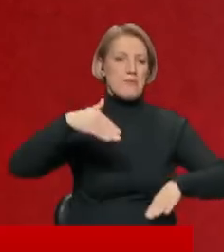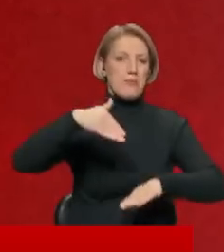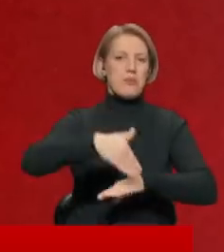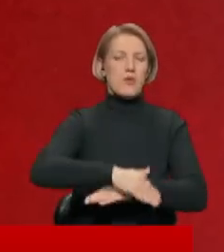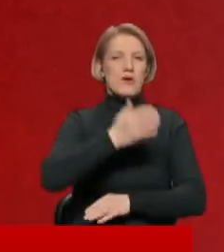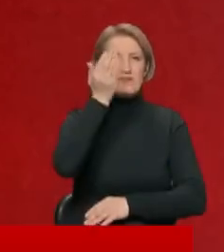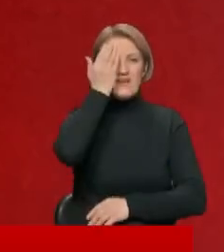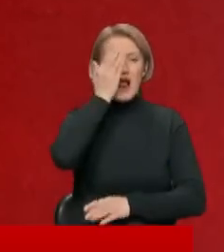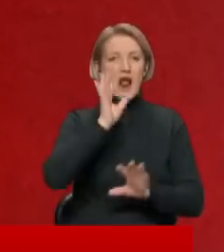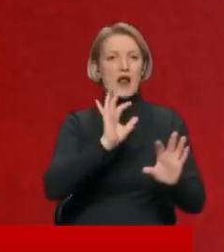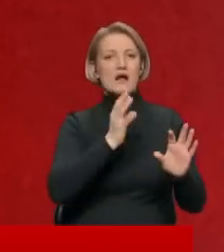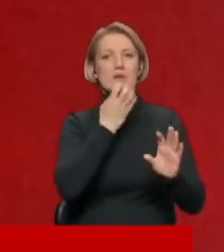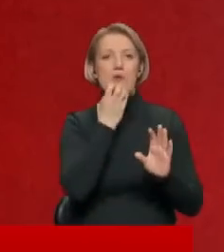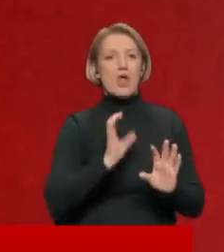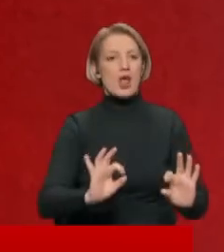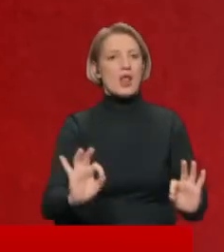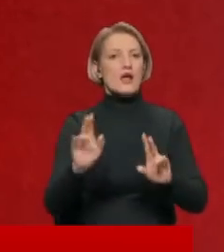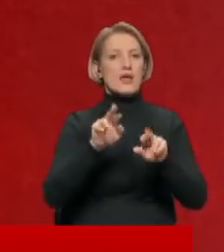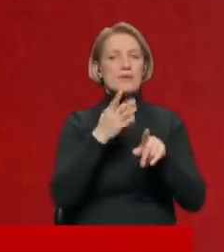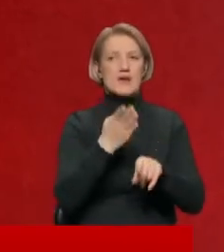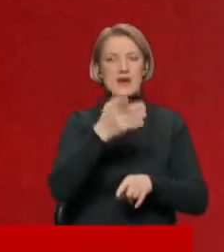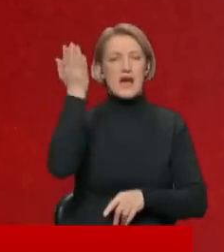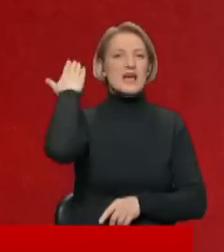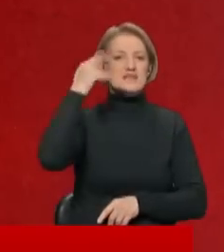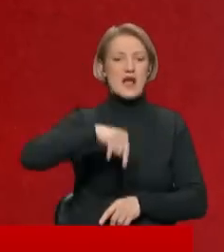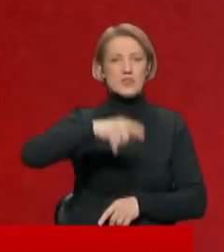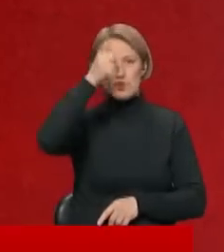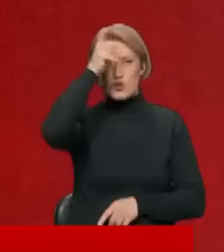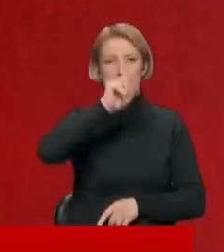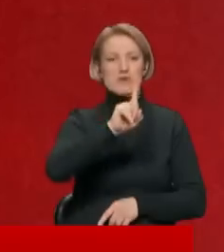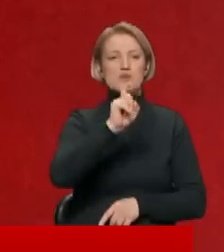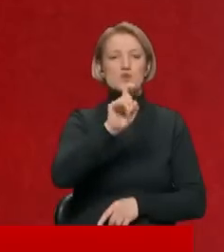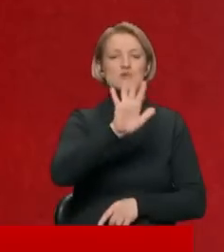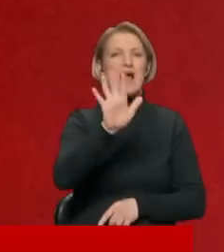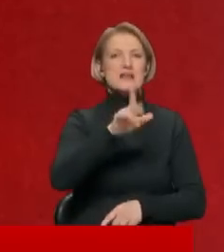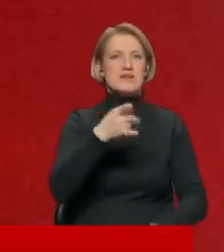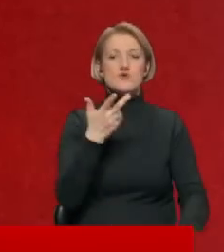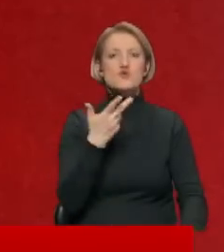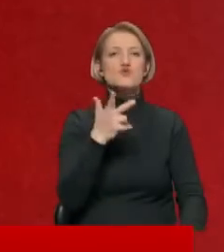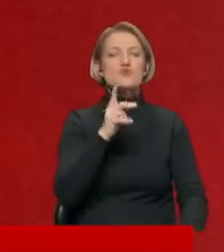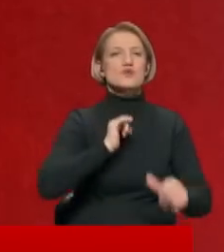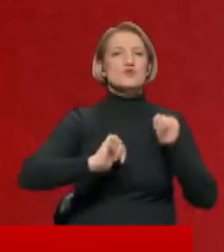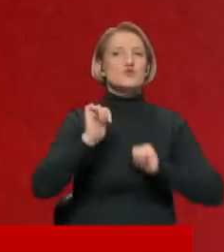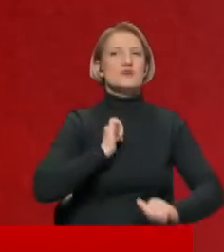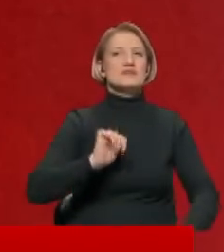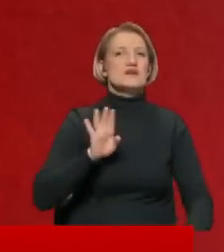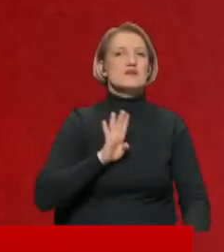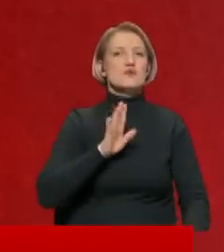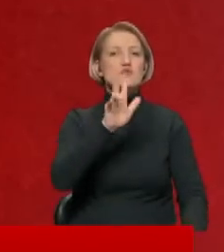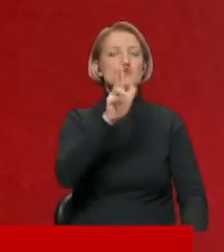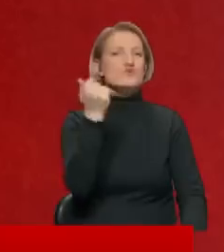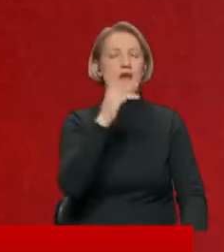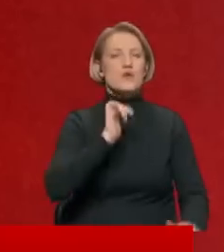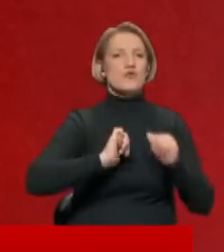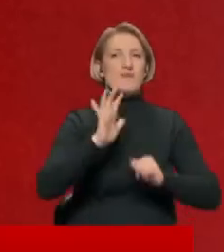yoksulluk kalıcı hale geliyor İlker Bey eskiden bu ülkenin 1957-3000 üniversite öğrencisi var 3 tane Üniversitesi var